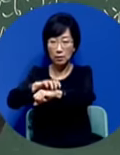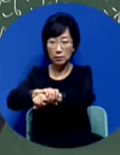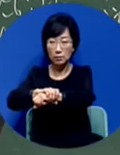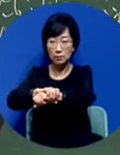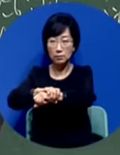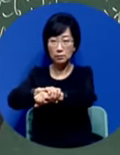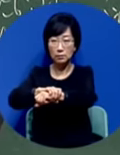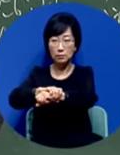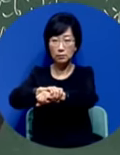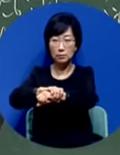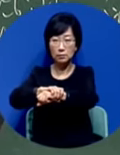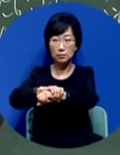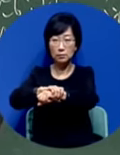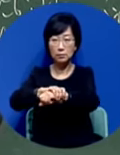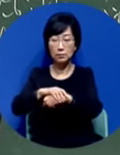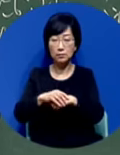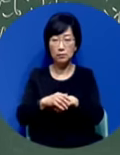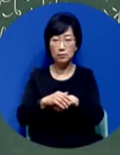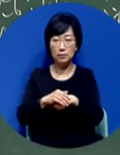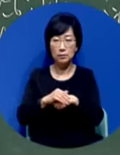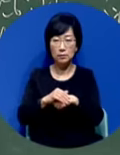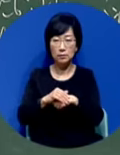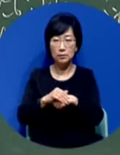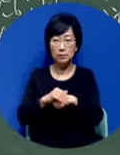이 사람이 자꾸 굉장히